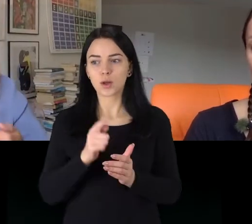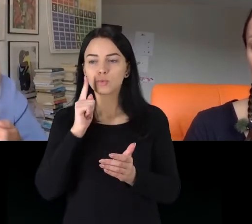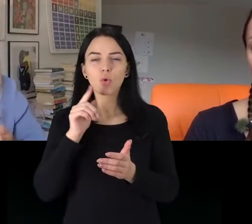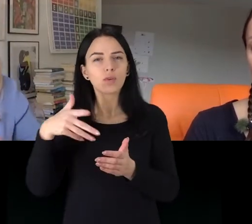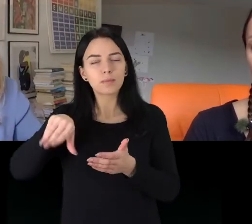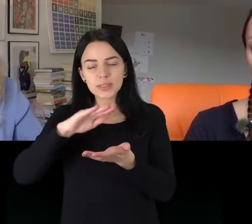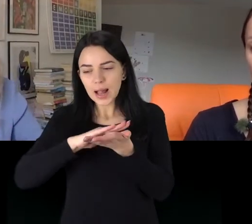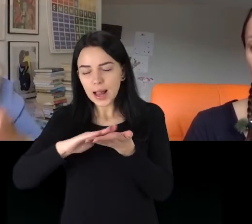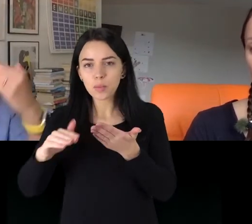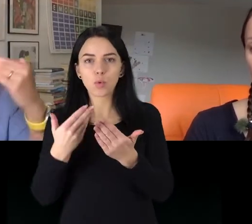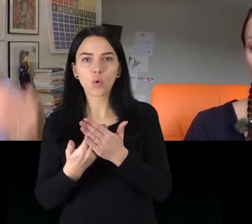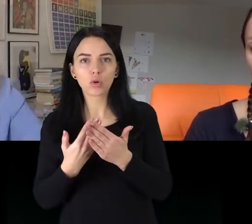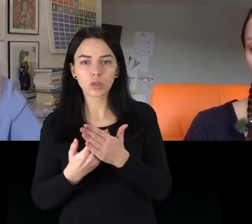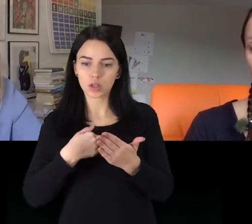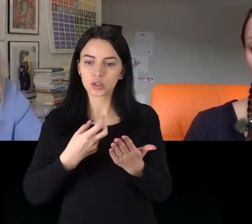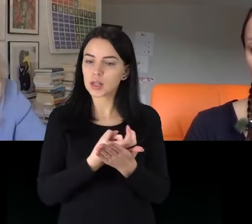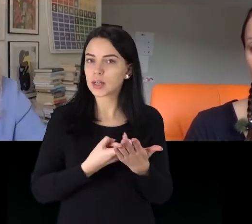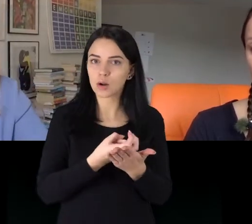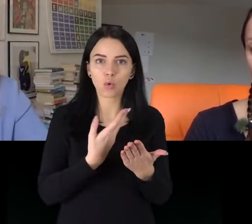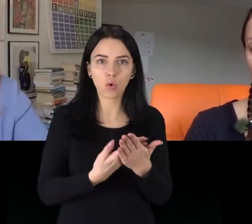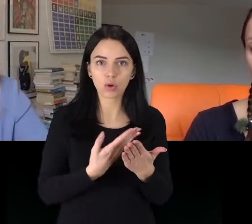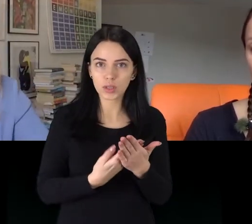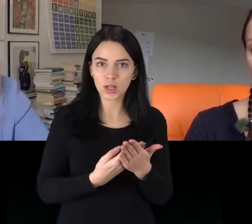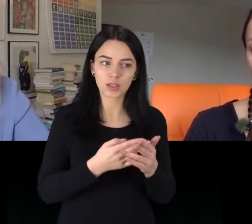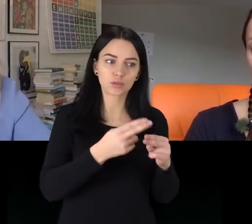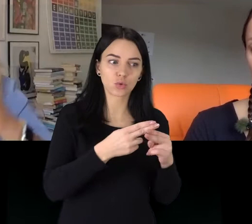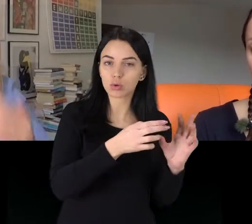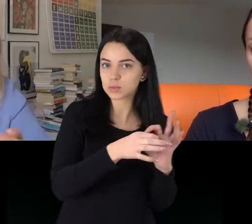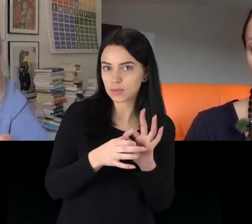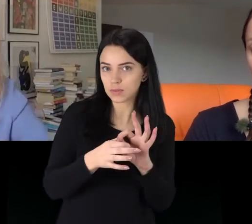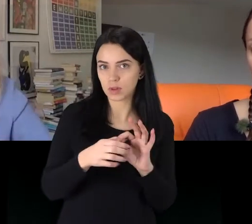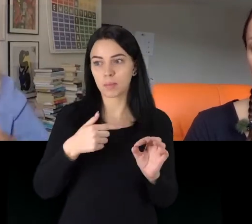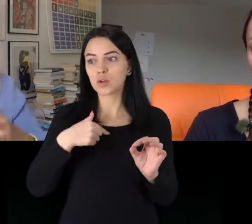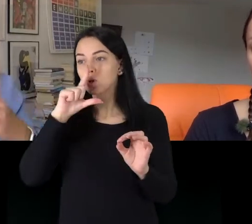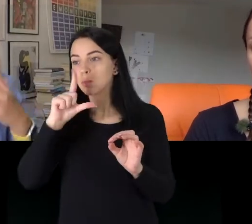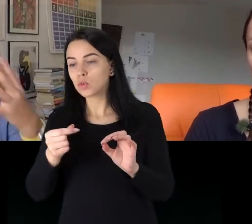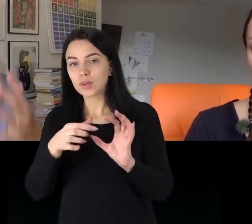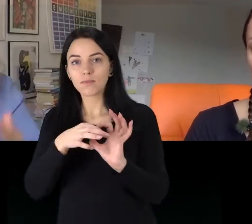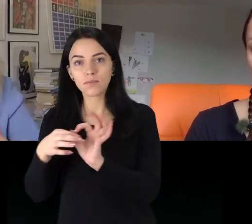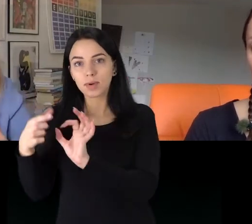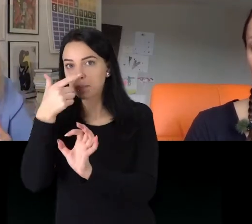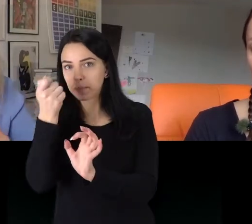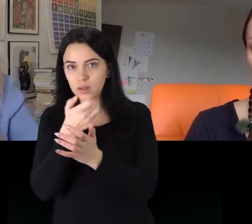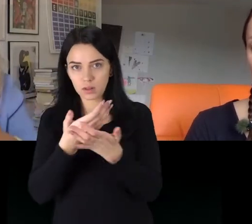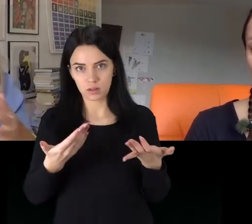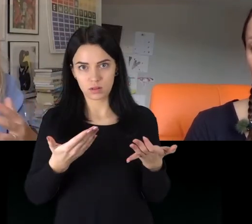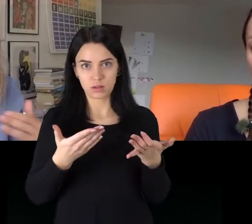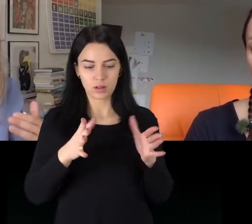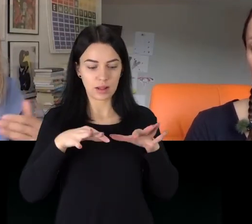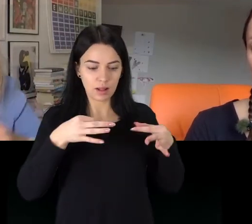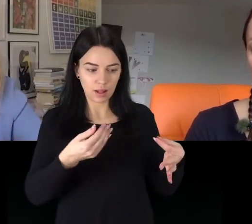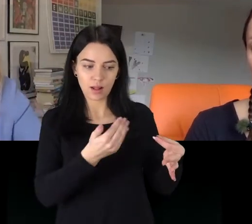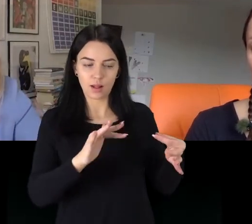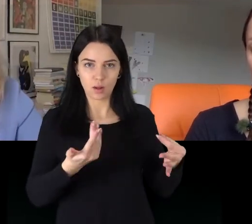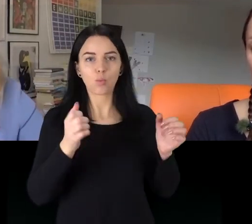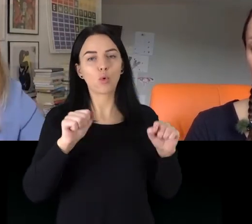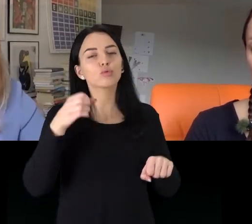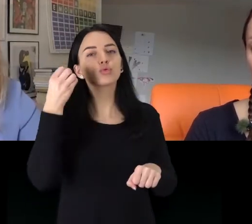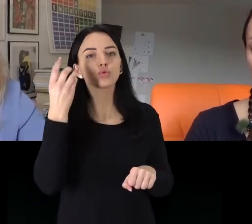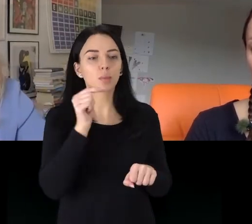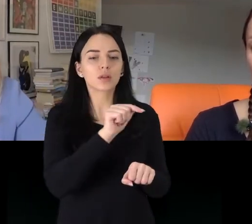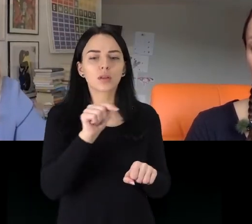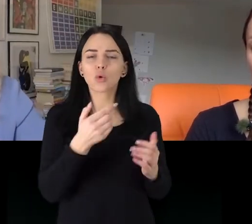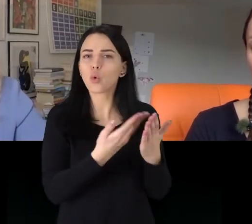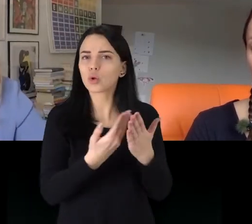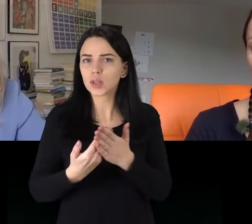ne? Mano nerimas kyla iš skausmo, ne? Mano liūdesys kyla iš pykčio. Ir tada man labai aišku, ir aš tada galiu pradėti sveikti. Lygiai taip